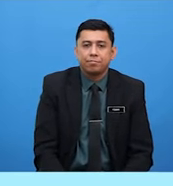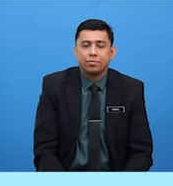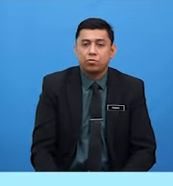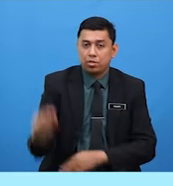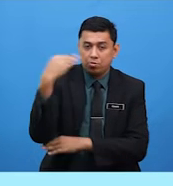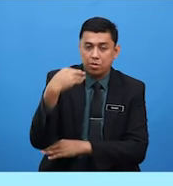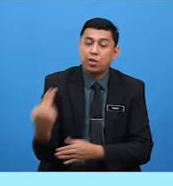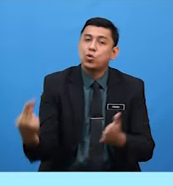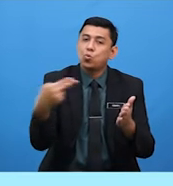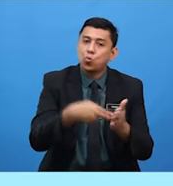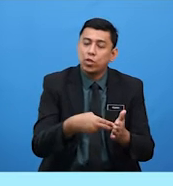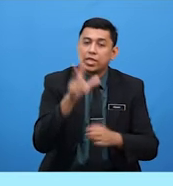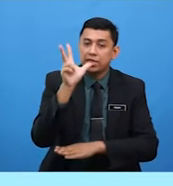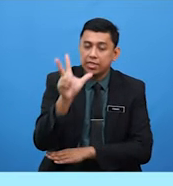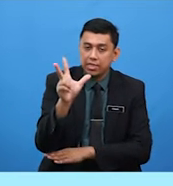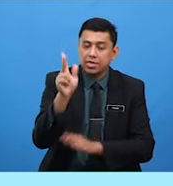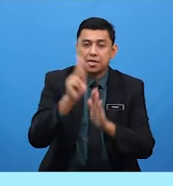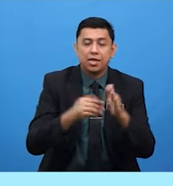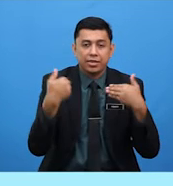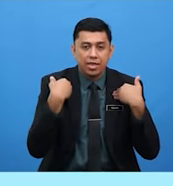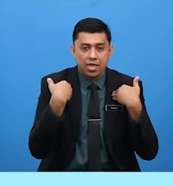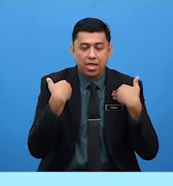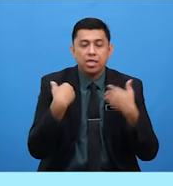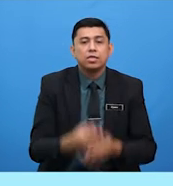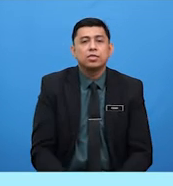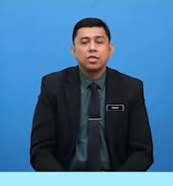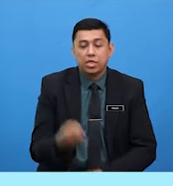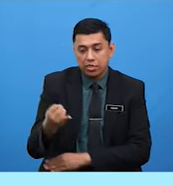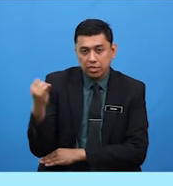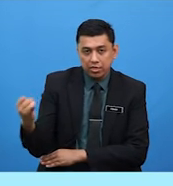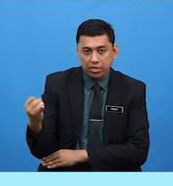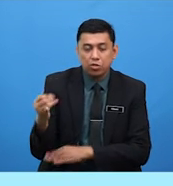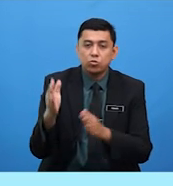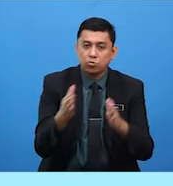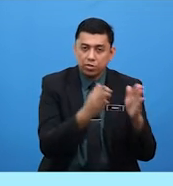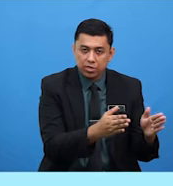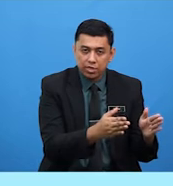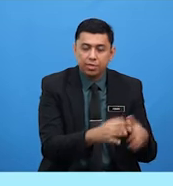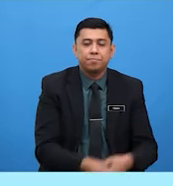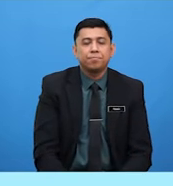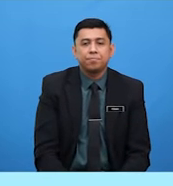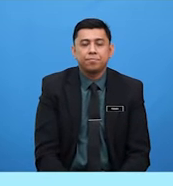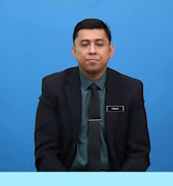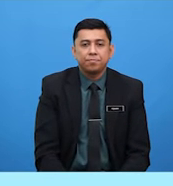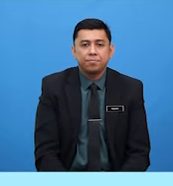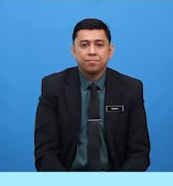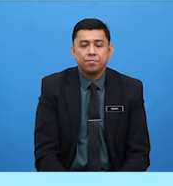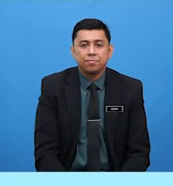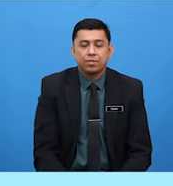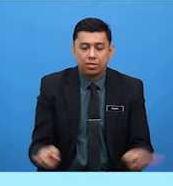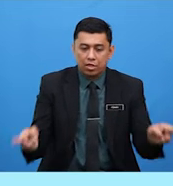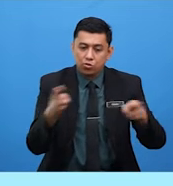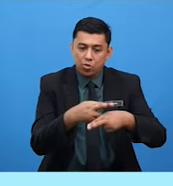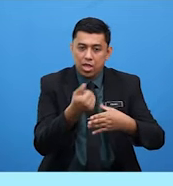Mari kita ulang semula tiga keadaan jirim dari segi susunan zarah dan pergerakan zarah. Ruang